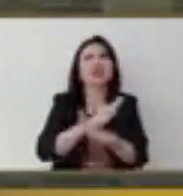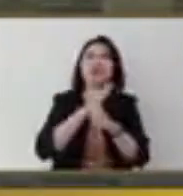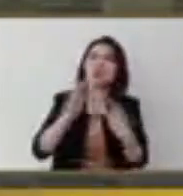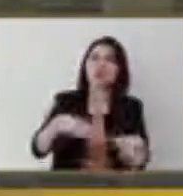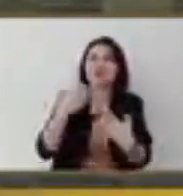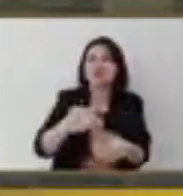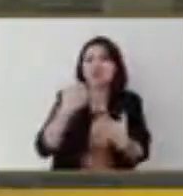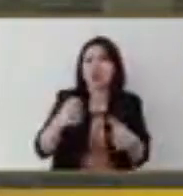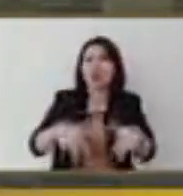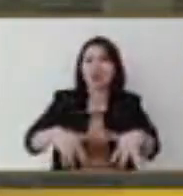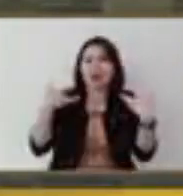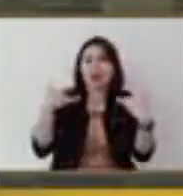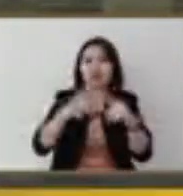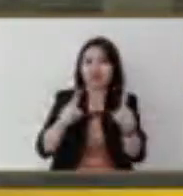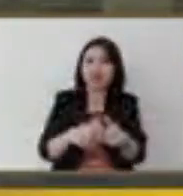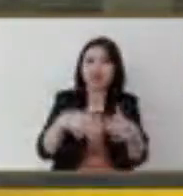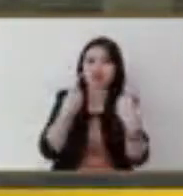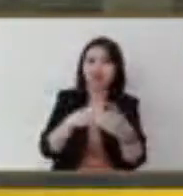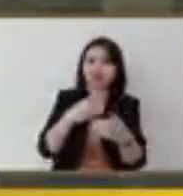Kaya sinasabi ko sa inyo, watch out.